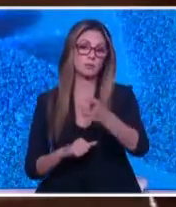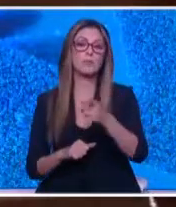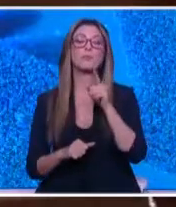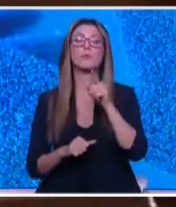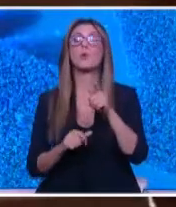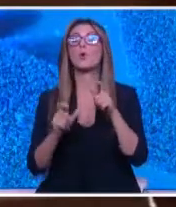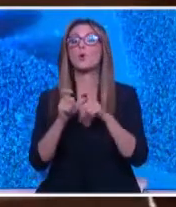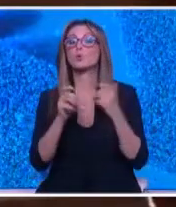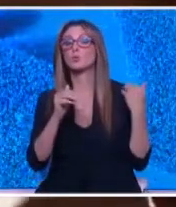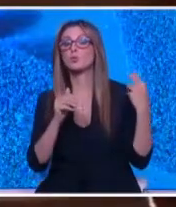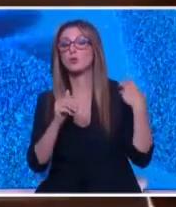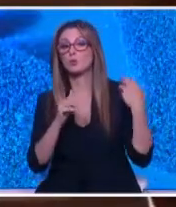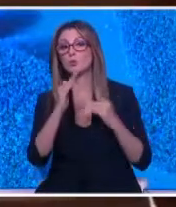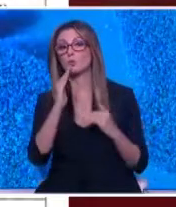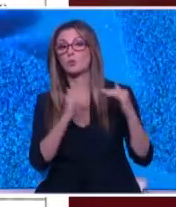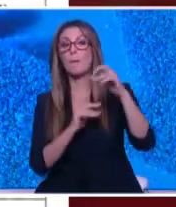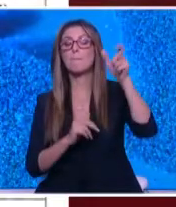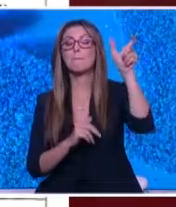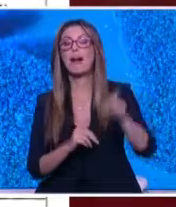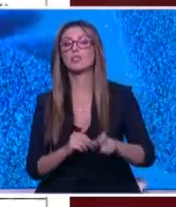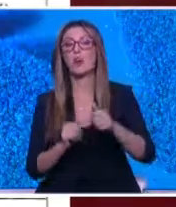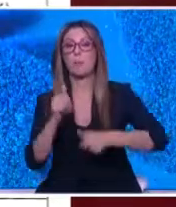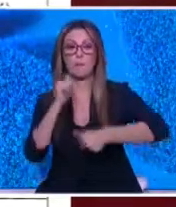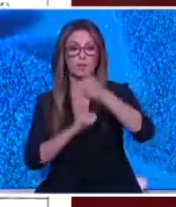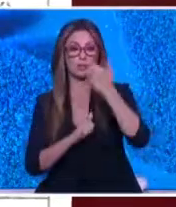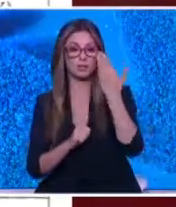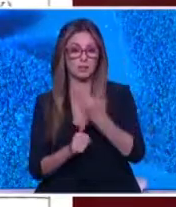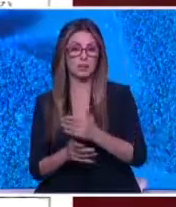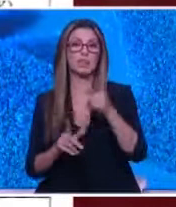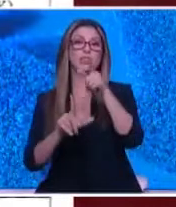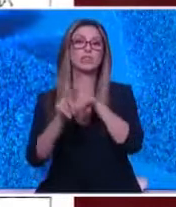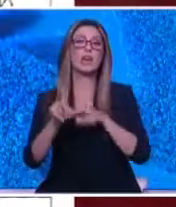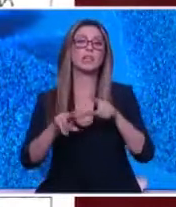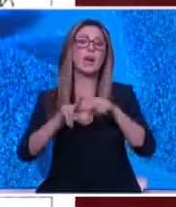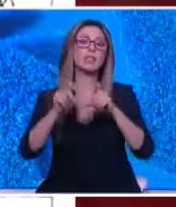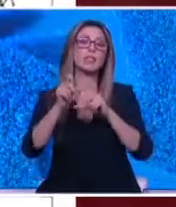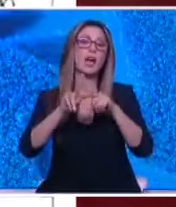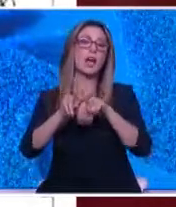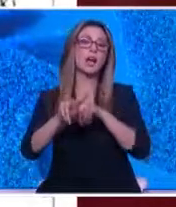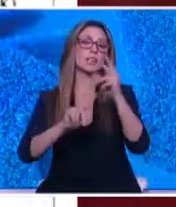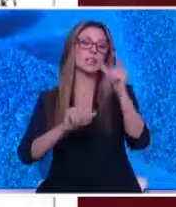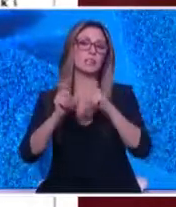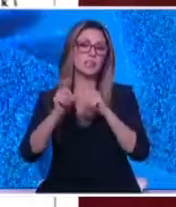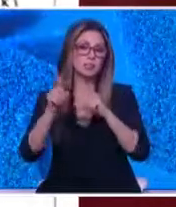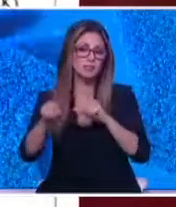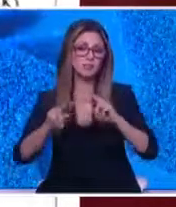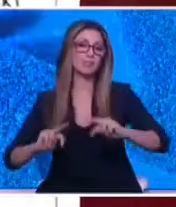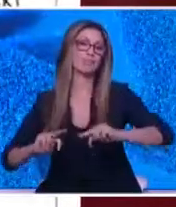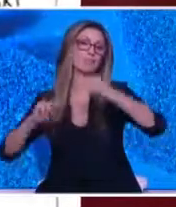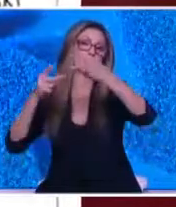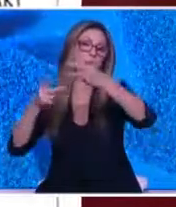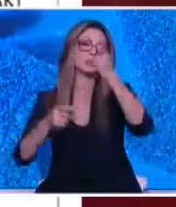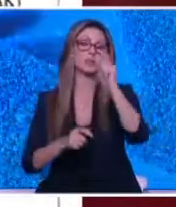Generallik rütbesine yükseltilen Personel Başkanı İsmail Balıbek ile Jandarma Asayiş Kol Ordu Komutanı Hüseyin Kurtoğlu Jandarma Genel